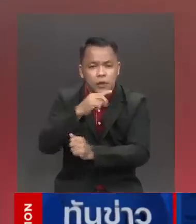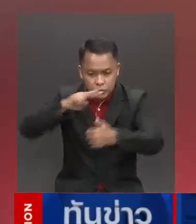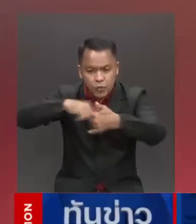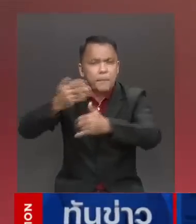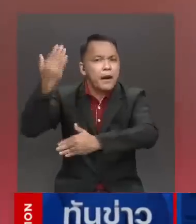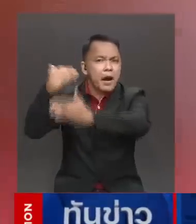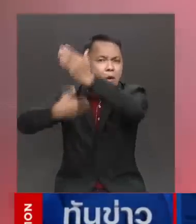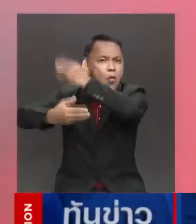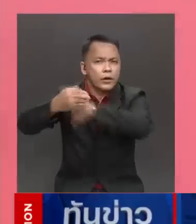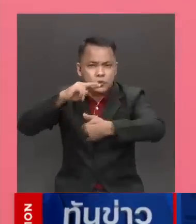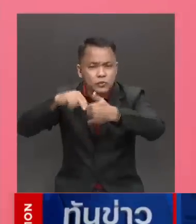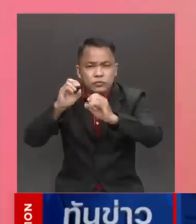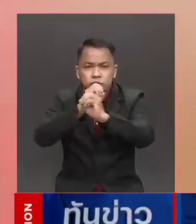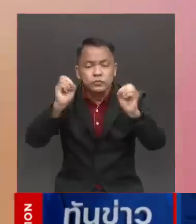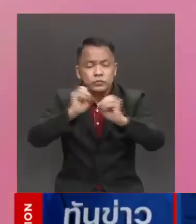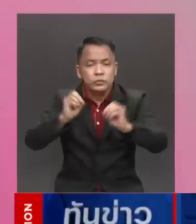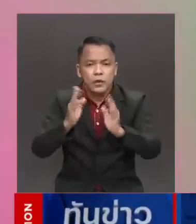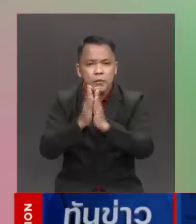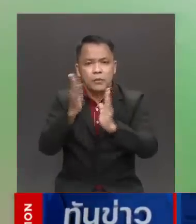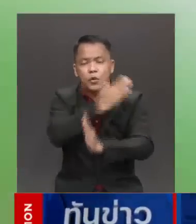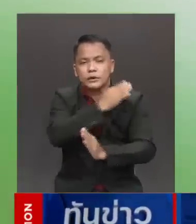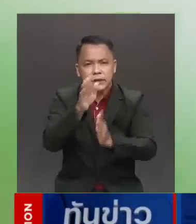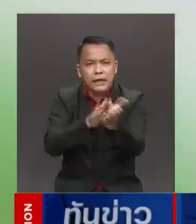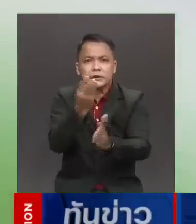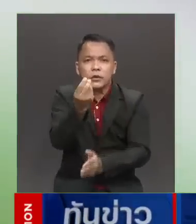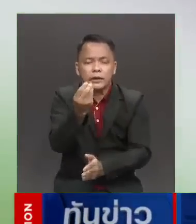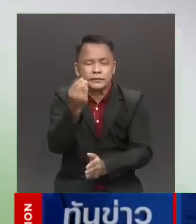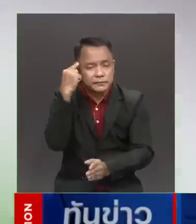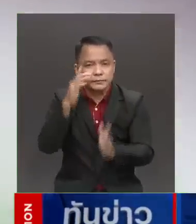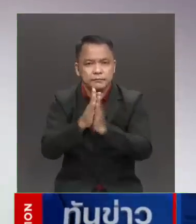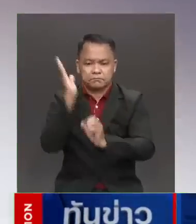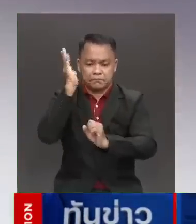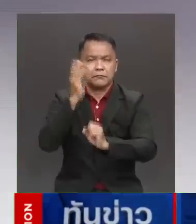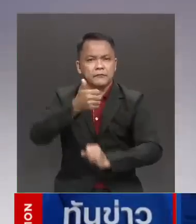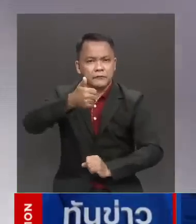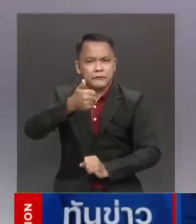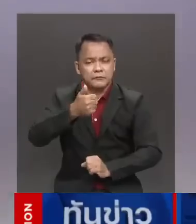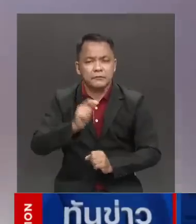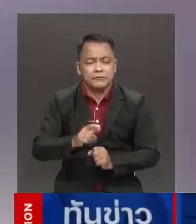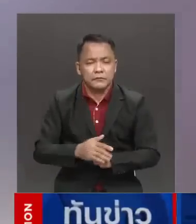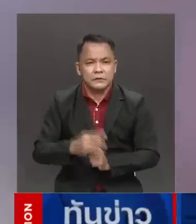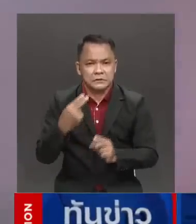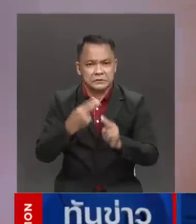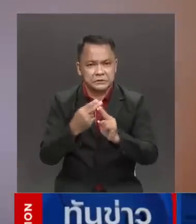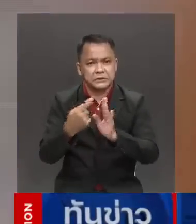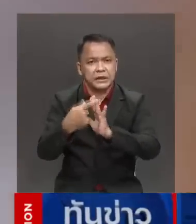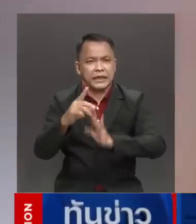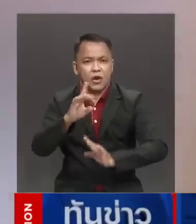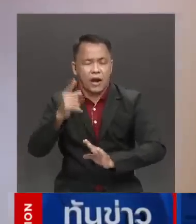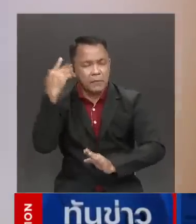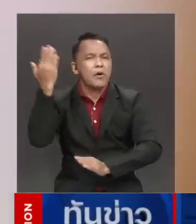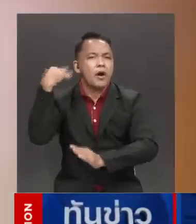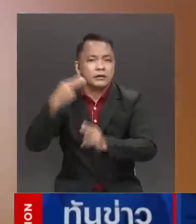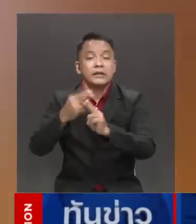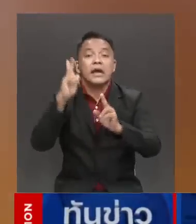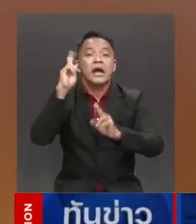อบประวัติก่อนหรือไงแล้วบวชมากี่พรรษาครับถึงเป็นวิทยากรได ้เราก็ได้ยินชื่อนี้มาในช่วงที่ผ่านม